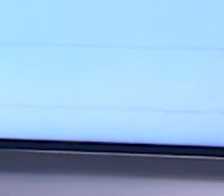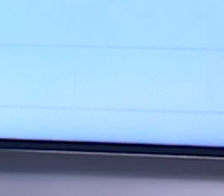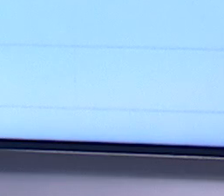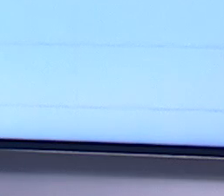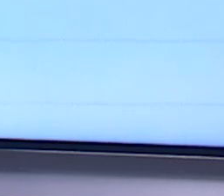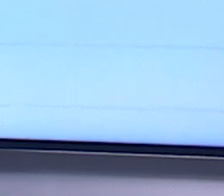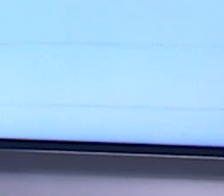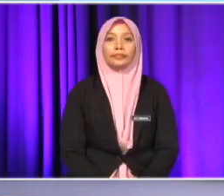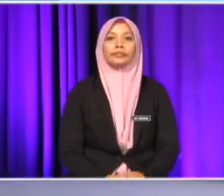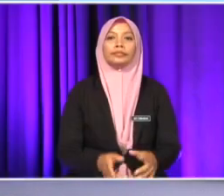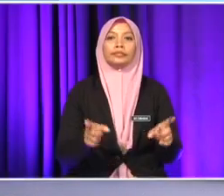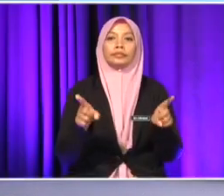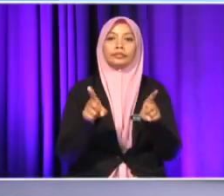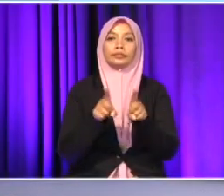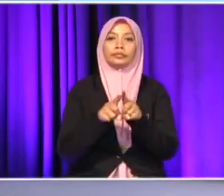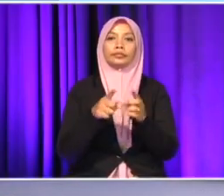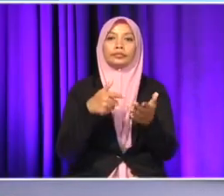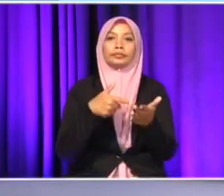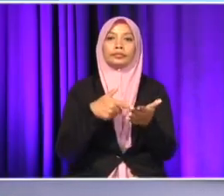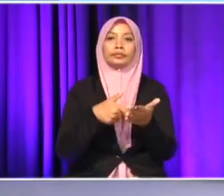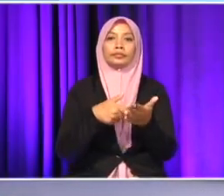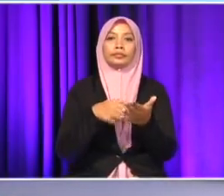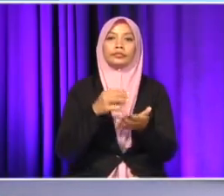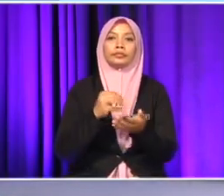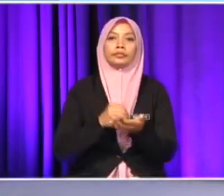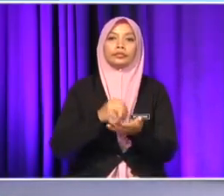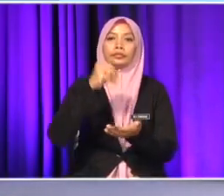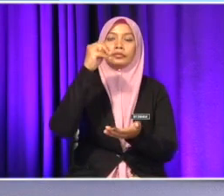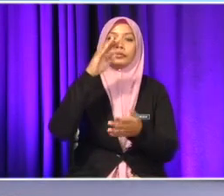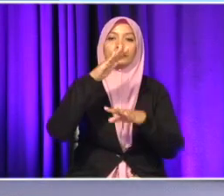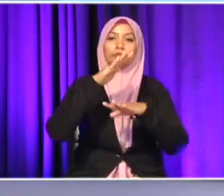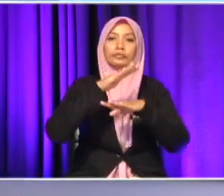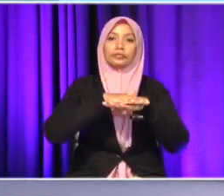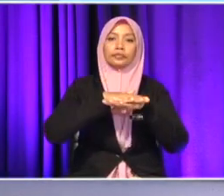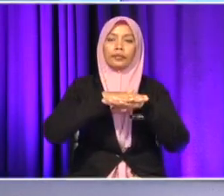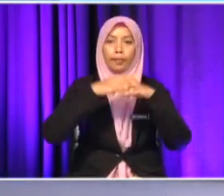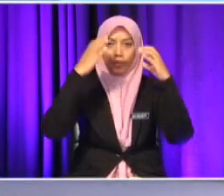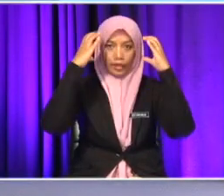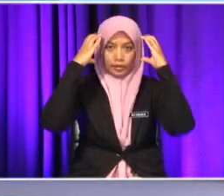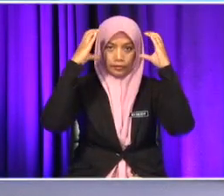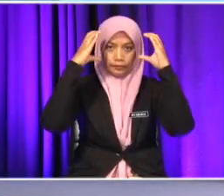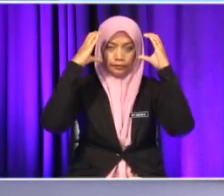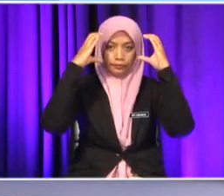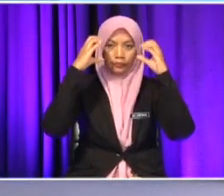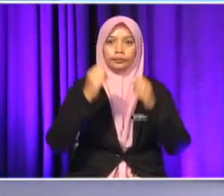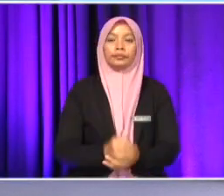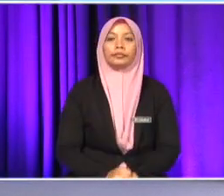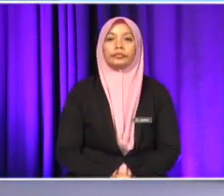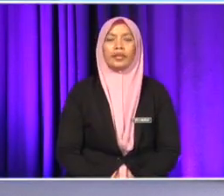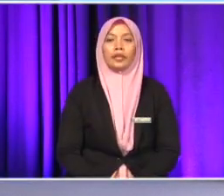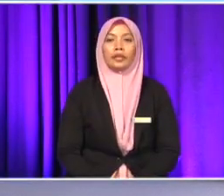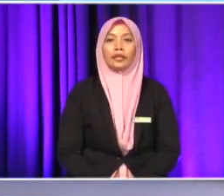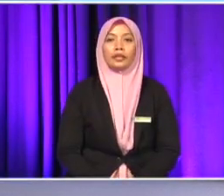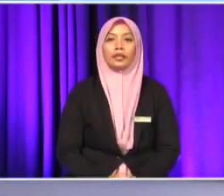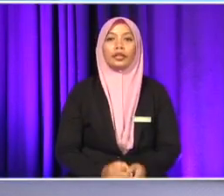baik masih lagi menyaksikan dengan atas bersama dengan saya Akmal Nazri belajar mata pelajaran